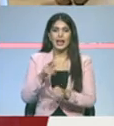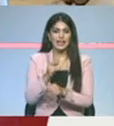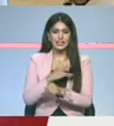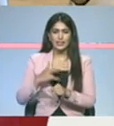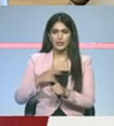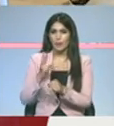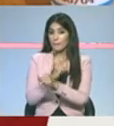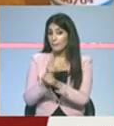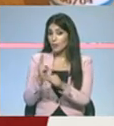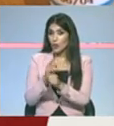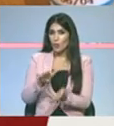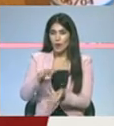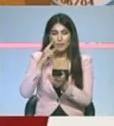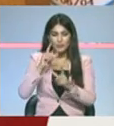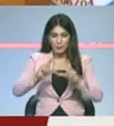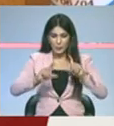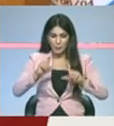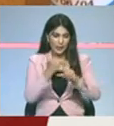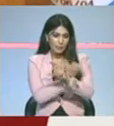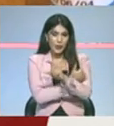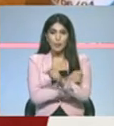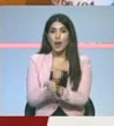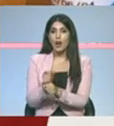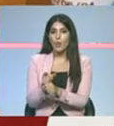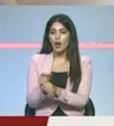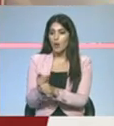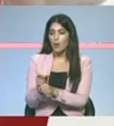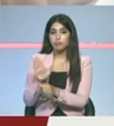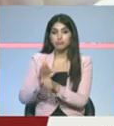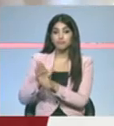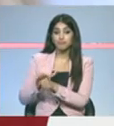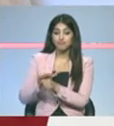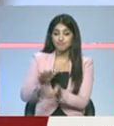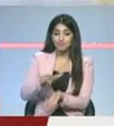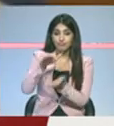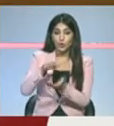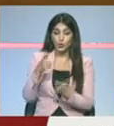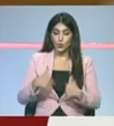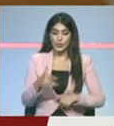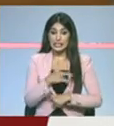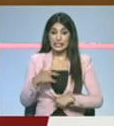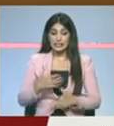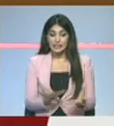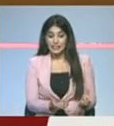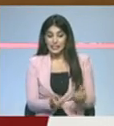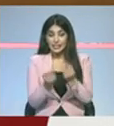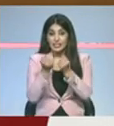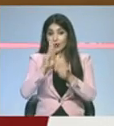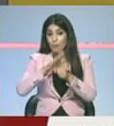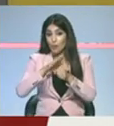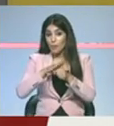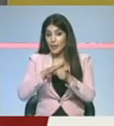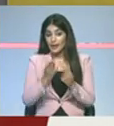كمية كبيرة من الحقن والإبر والقوارير الصغيرة، وتسعى وزارة الصحة إلى نقل هذه